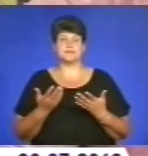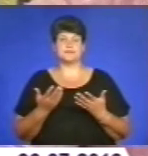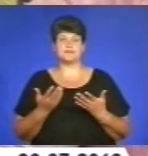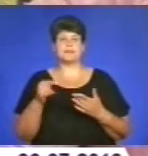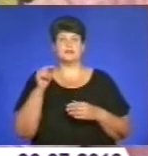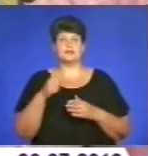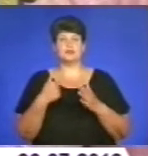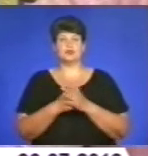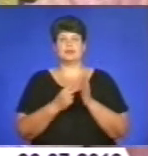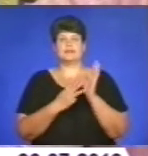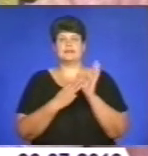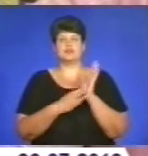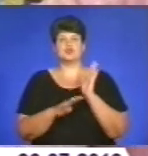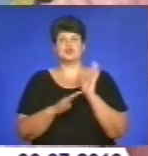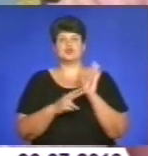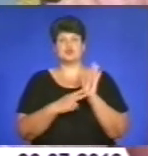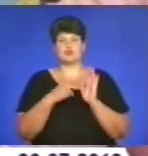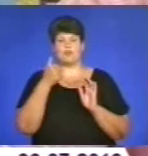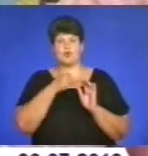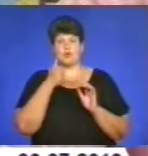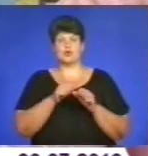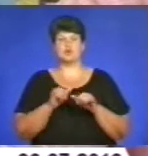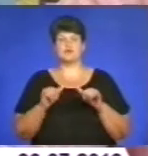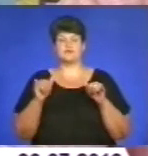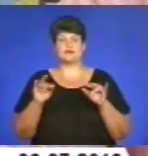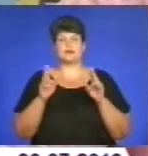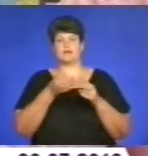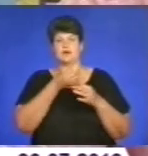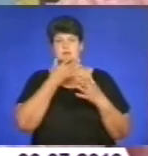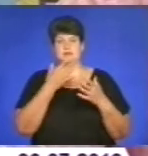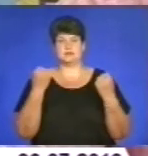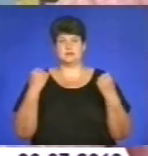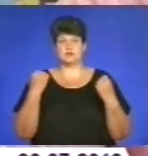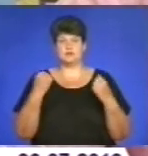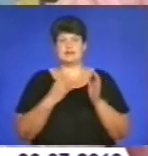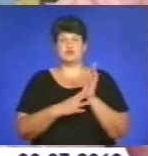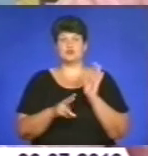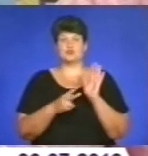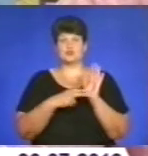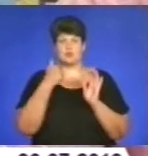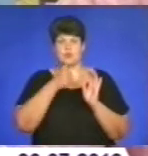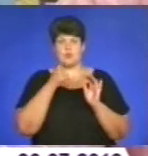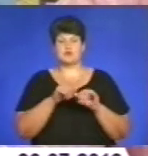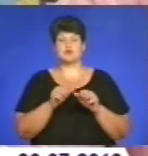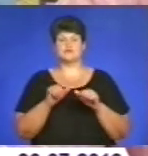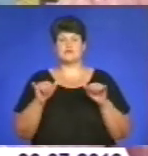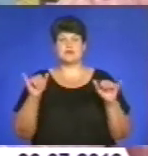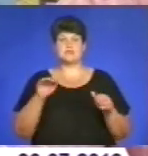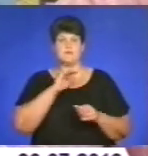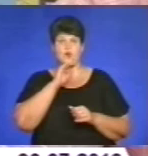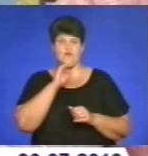він до 97-го року взагалі розвивався у світі як любительський спорт аматорський. Тільки з 97-го року регбі розвивається